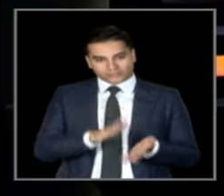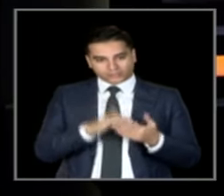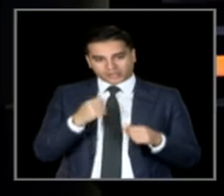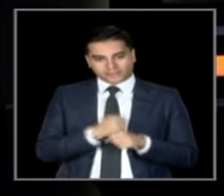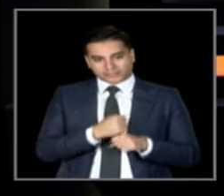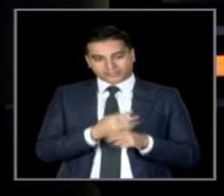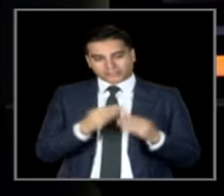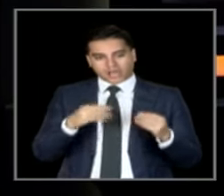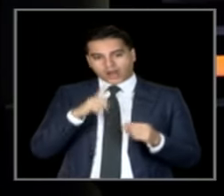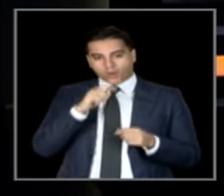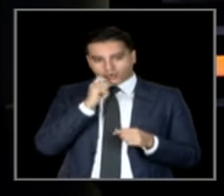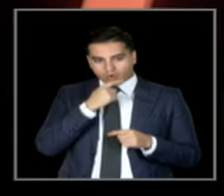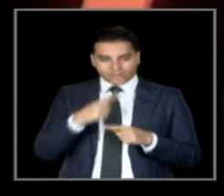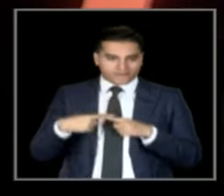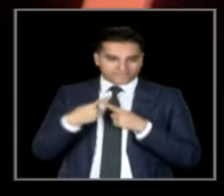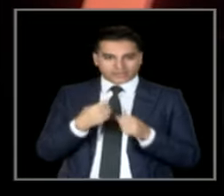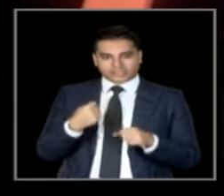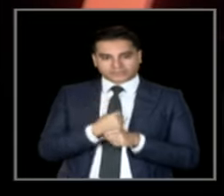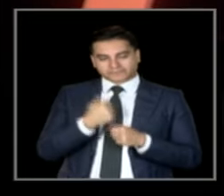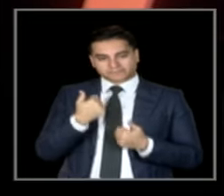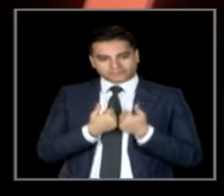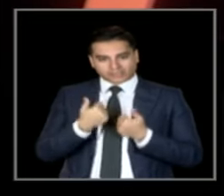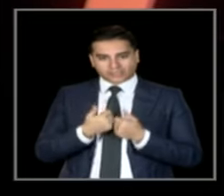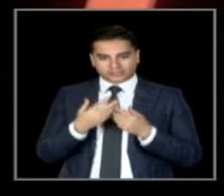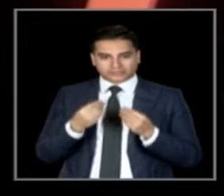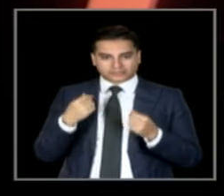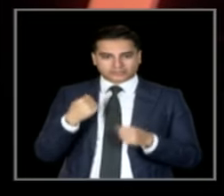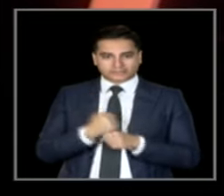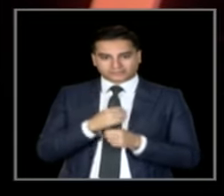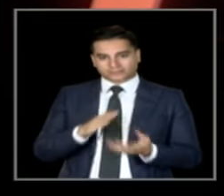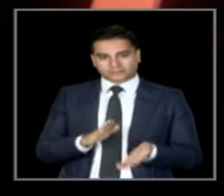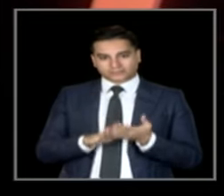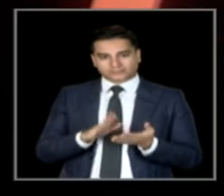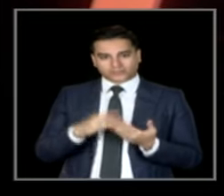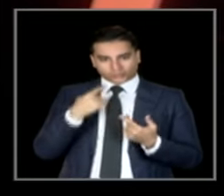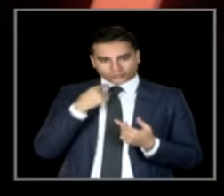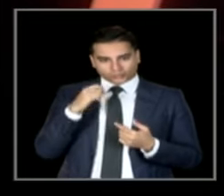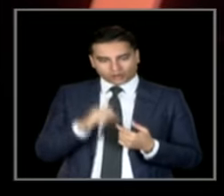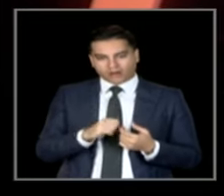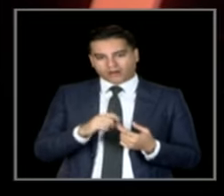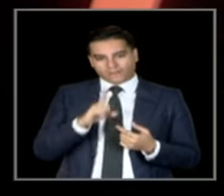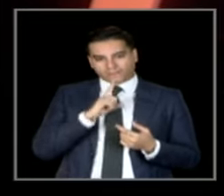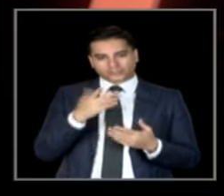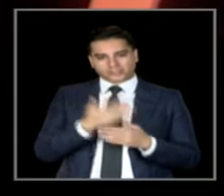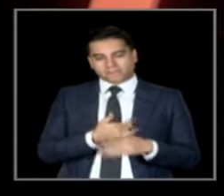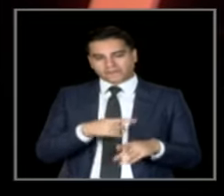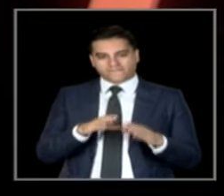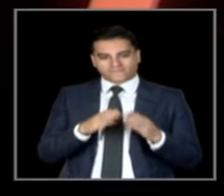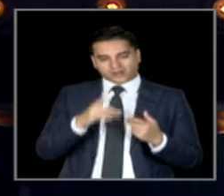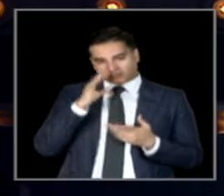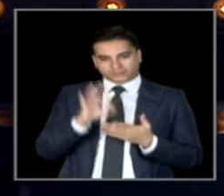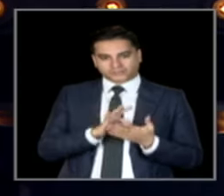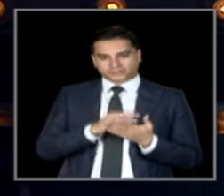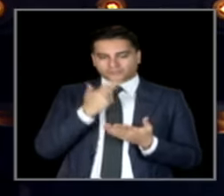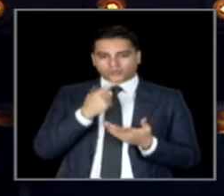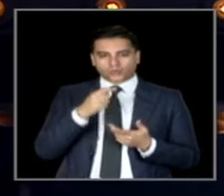حاجة من أول يوم استعداد، وسط الامتحانات، وسط كل حاجة. يعني الخساره مش سبب فريق، او هو تفاصيل. لا ما